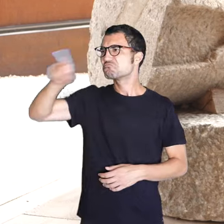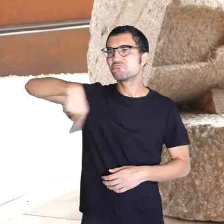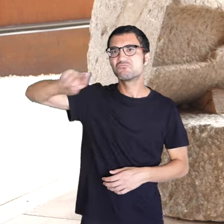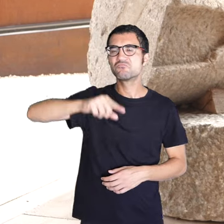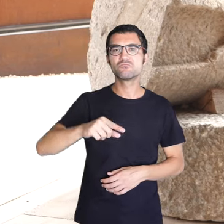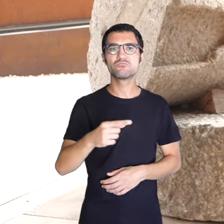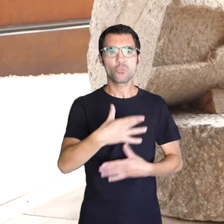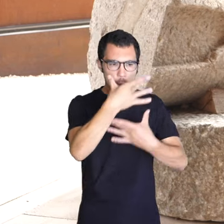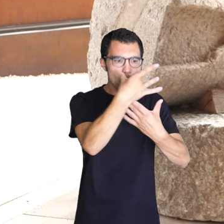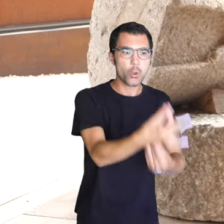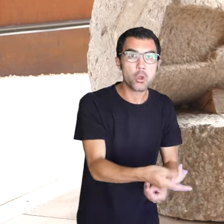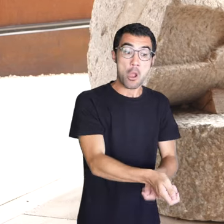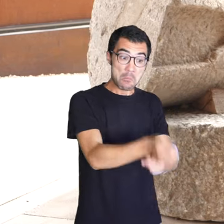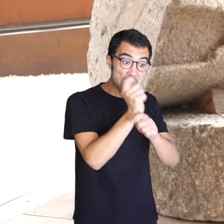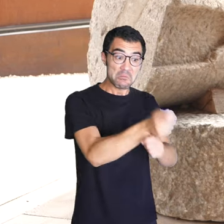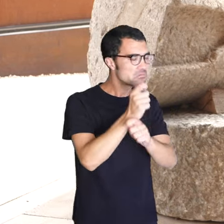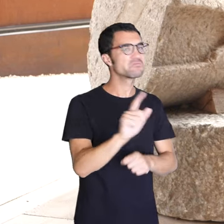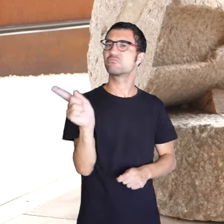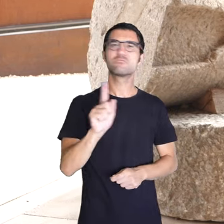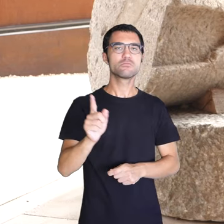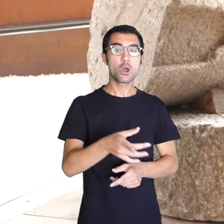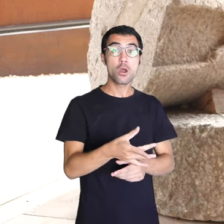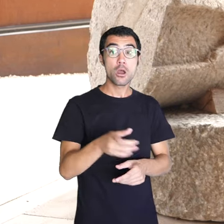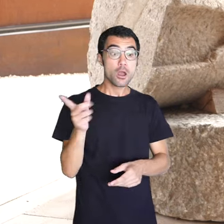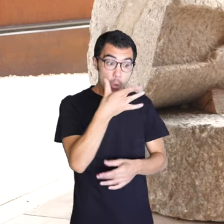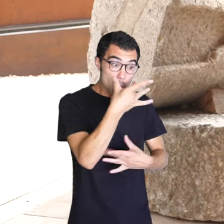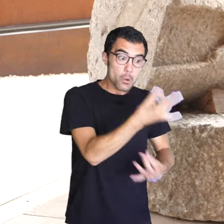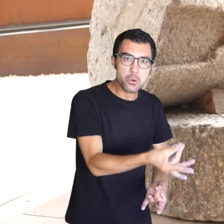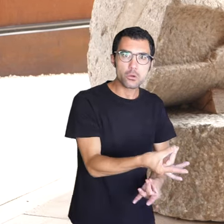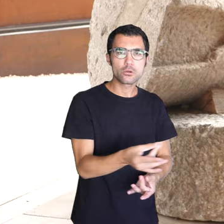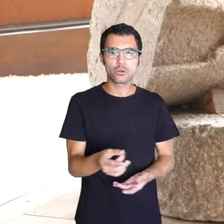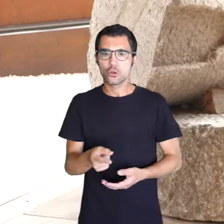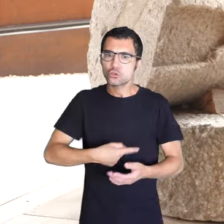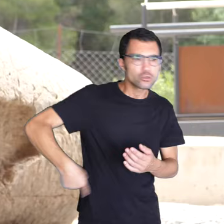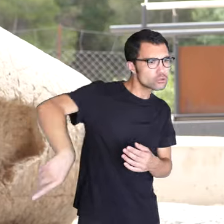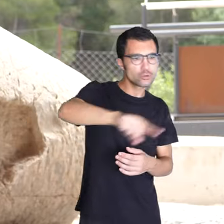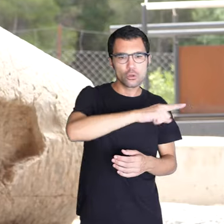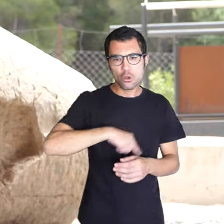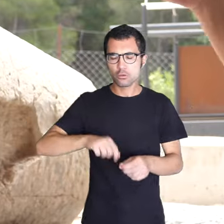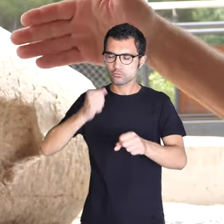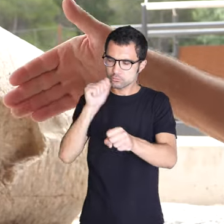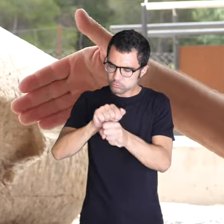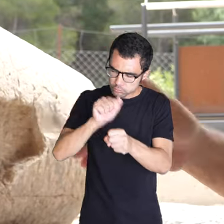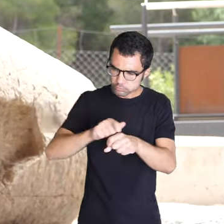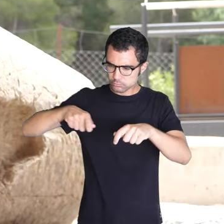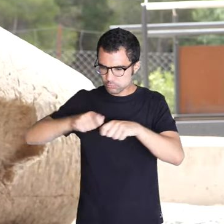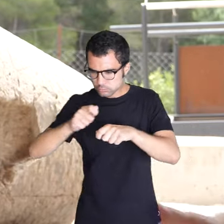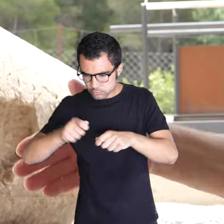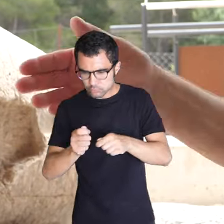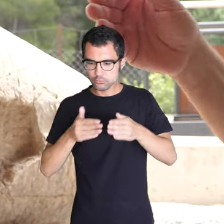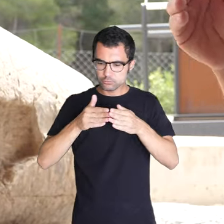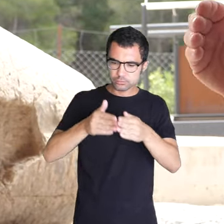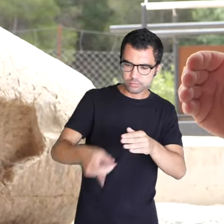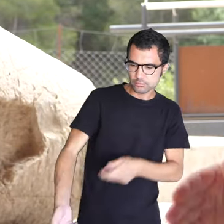sinó en tot el procés per agafar un peix. Tu els dius, ara vos posava a